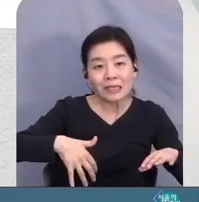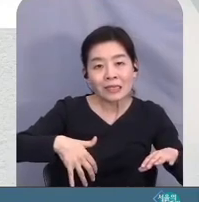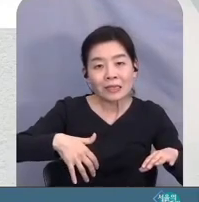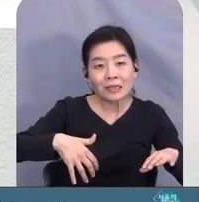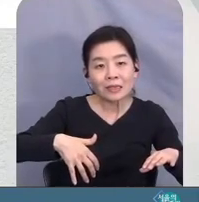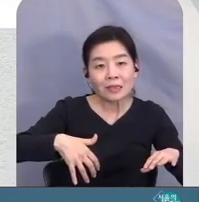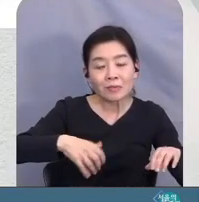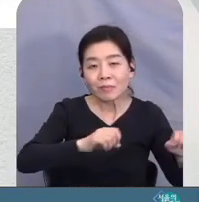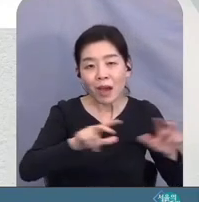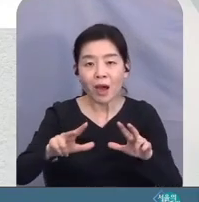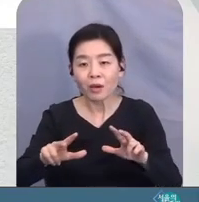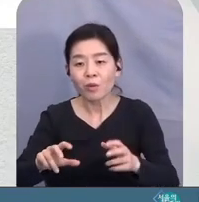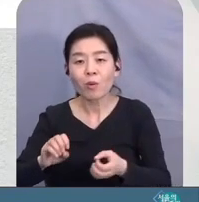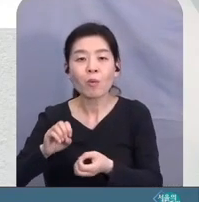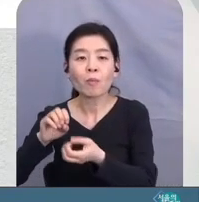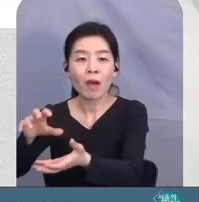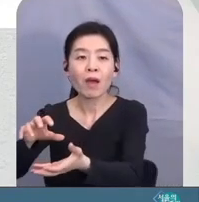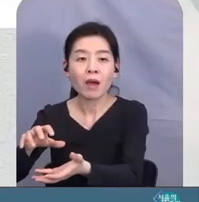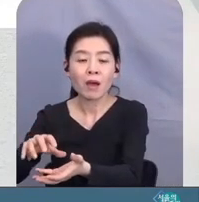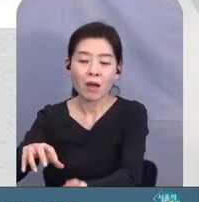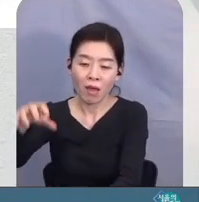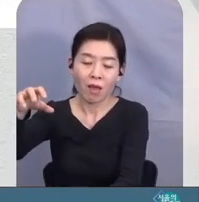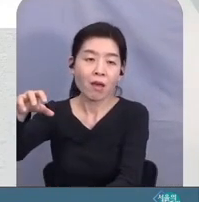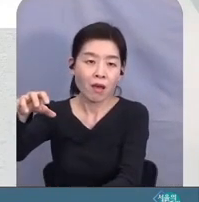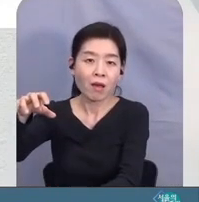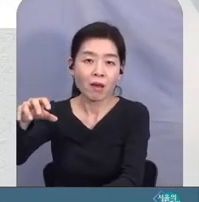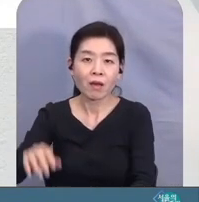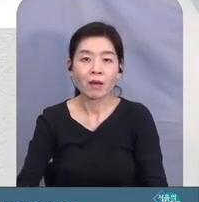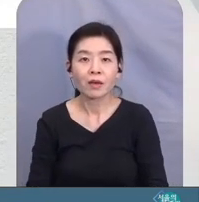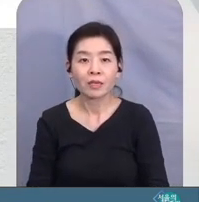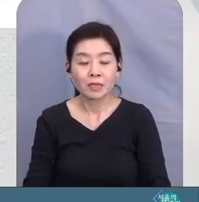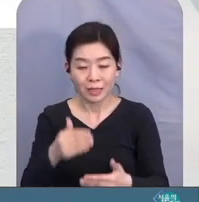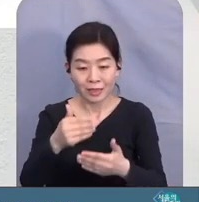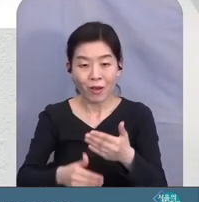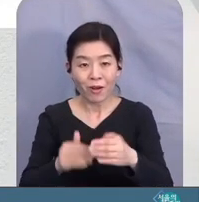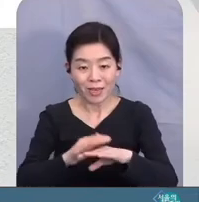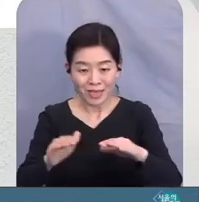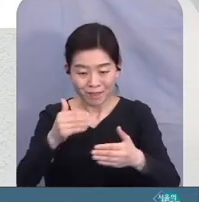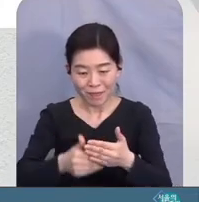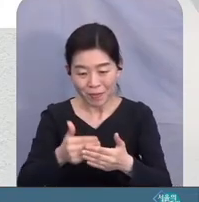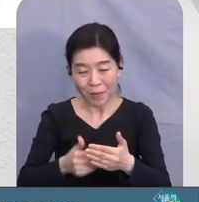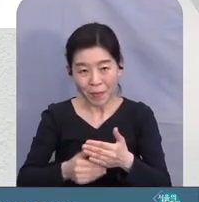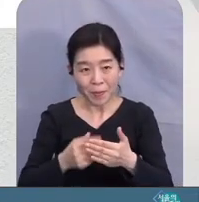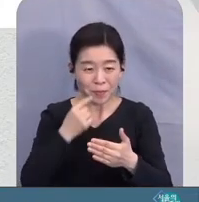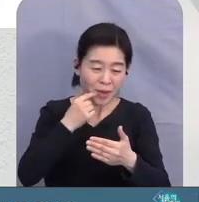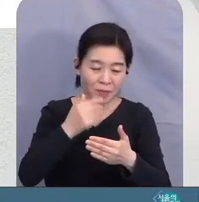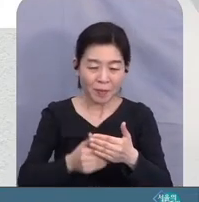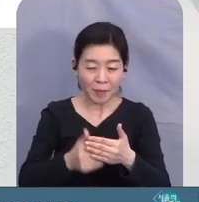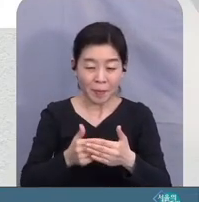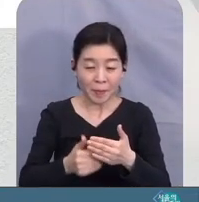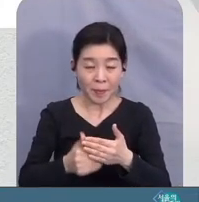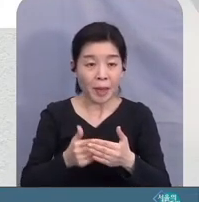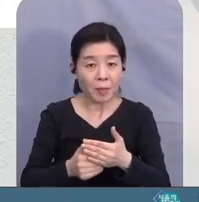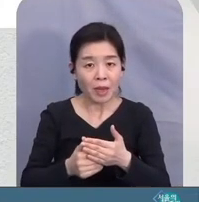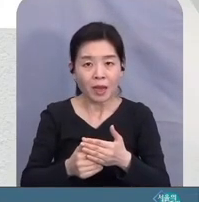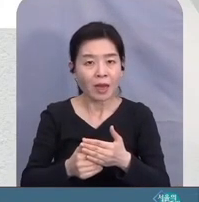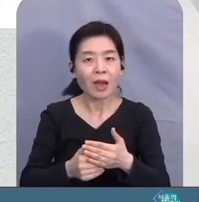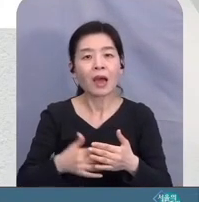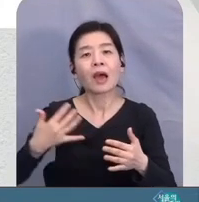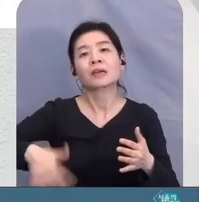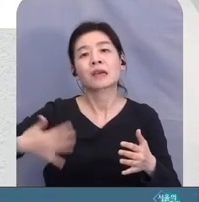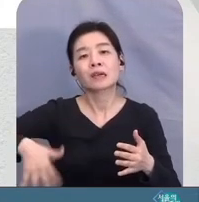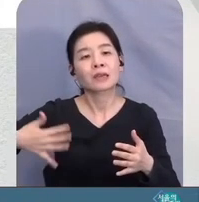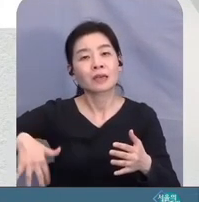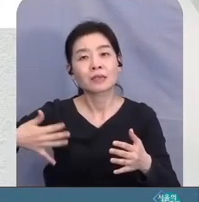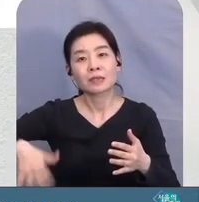됩니다. 그 다음에 처리를 했는데도 제대로 처리가 안 됐을 걸로 생각이 됩니다. 이건 무슨